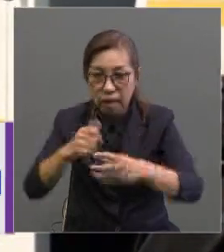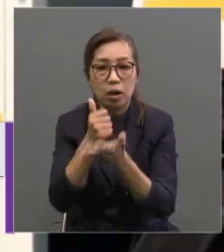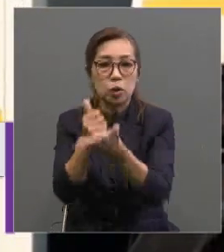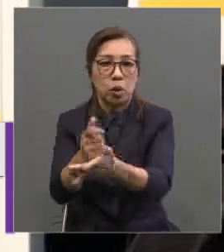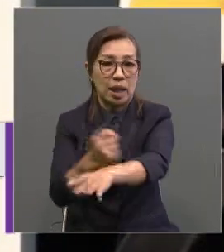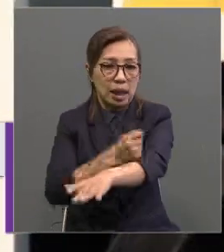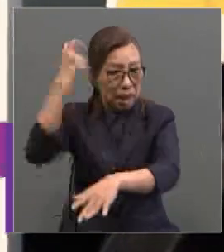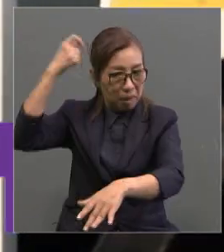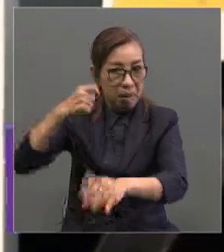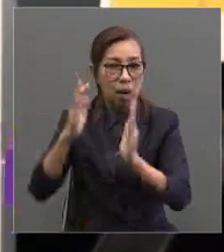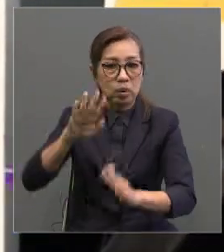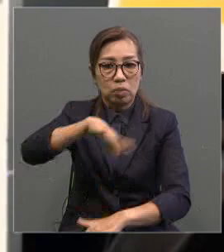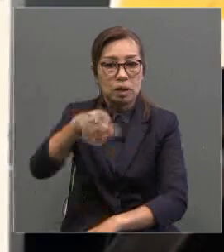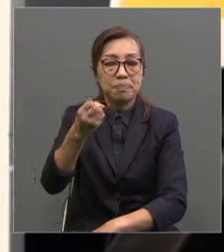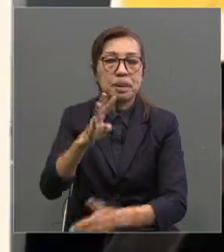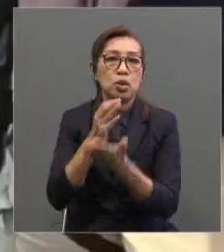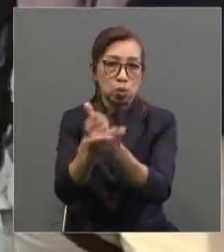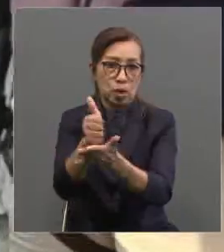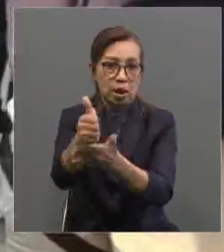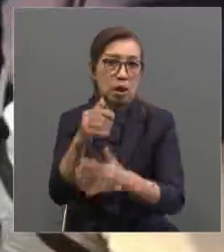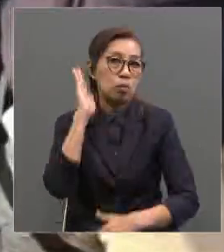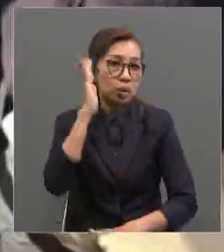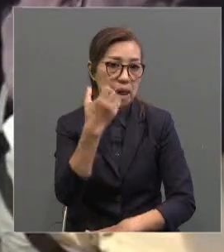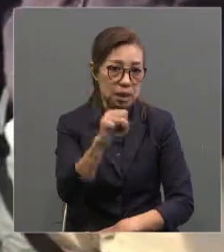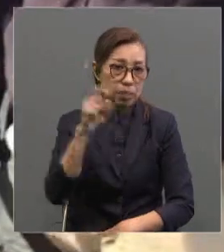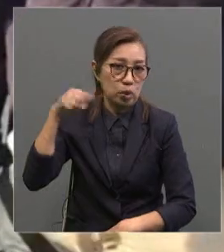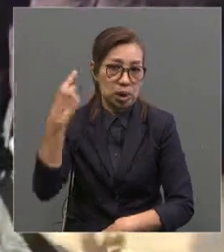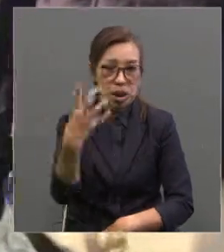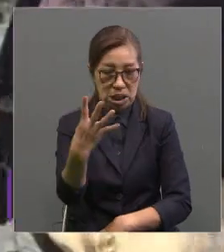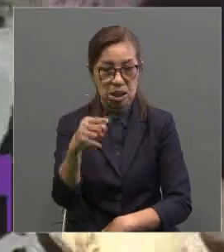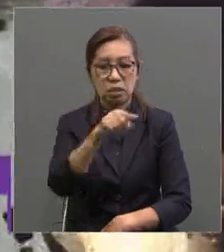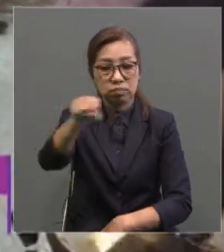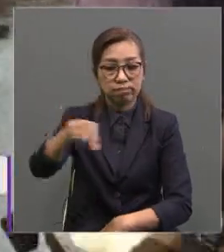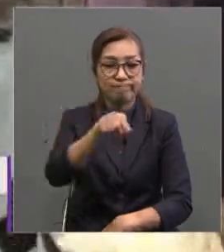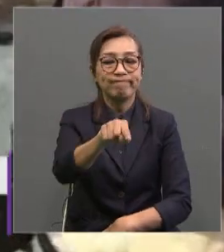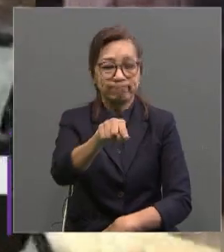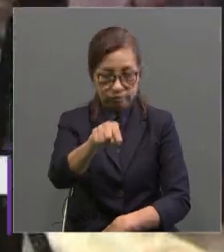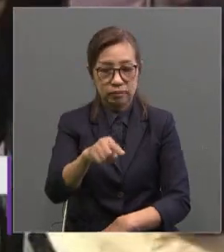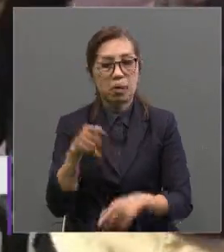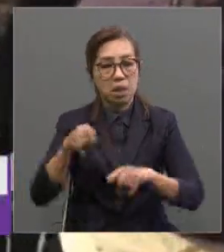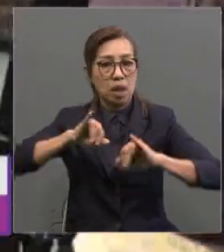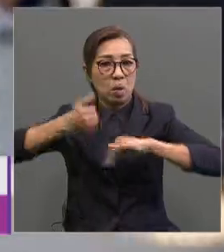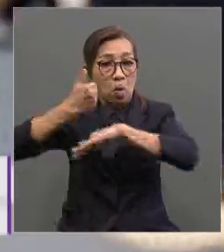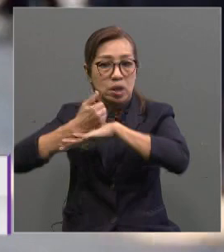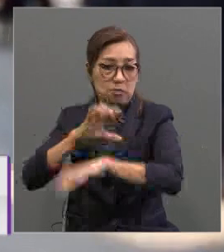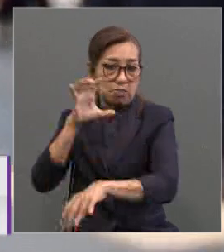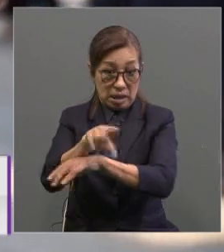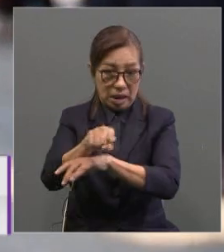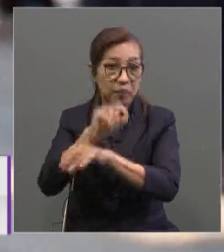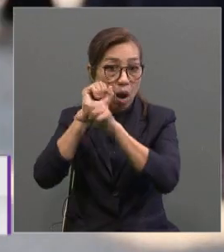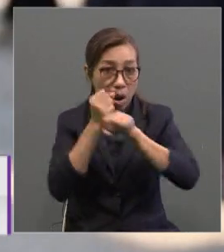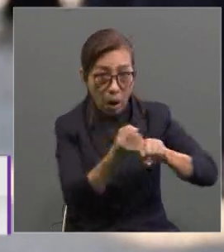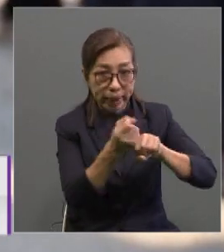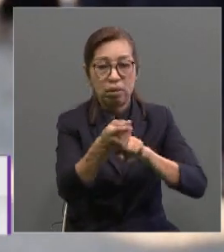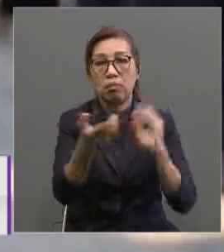งานสัญชาติเมียนมาจำนวน 14คนเป็นชาย 10คนครับแล้วหญิง 4คนถูกเพราะว่าถูกบังคับครับให้ทำงานตัดอ้อยอยู่ในพื้นที่